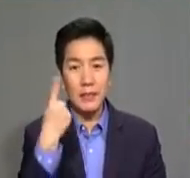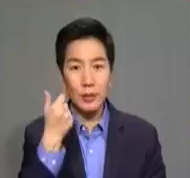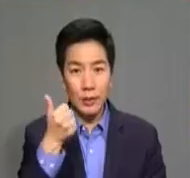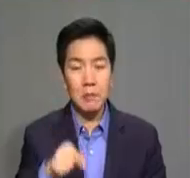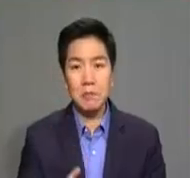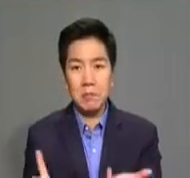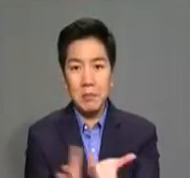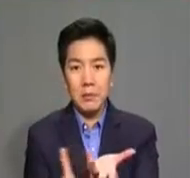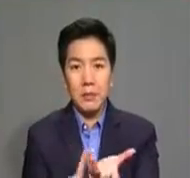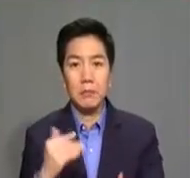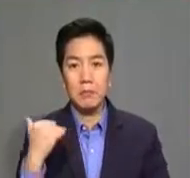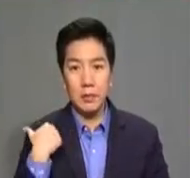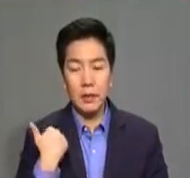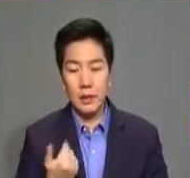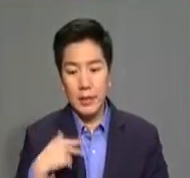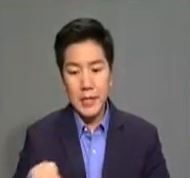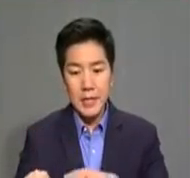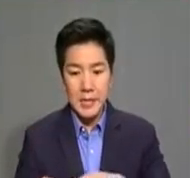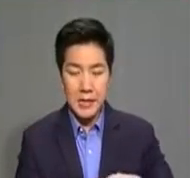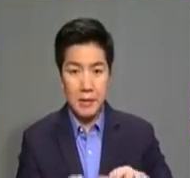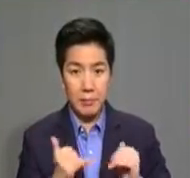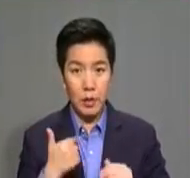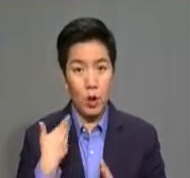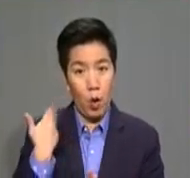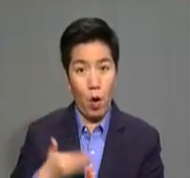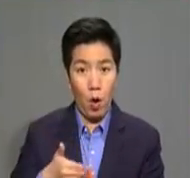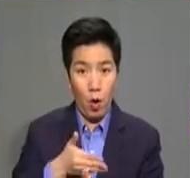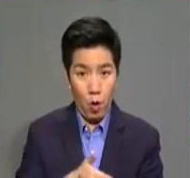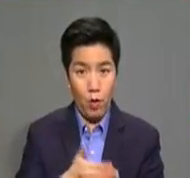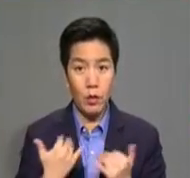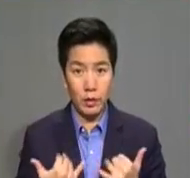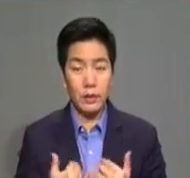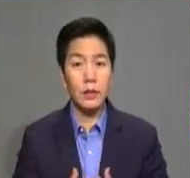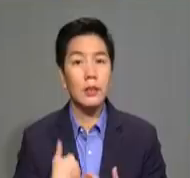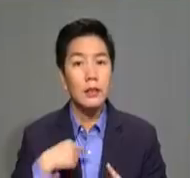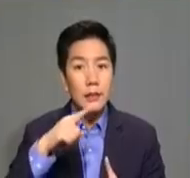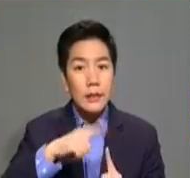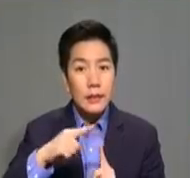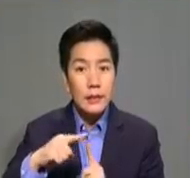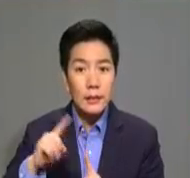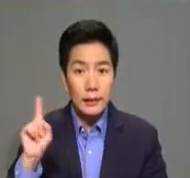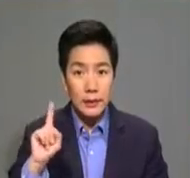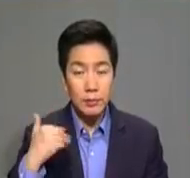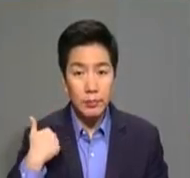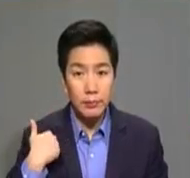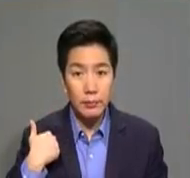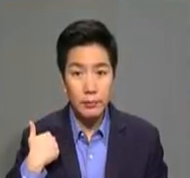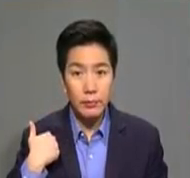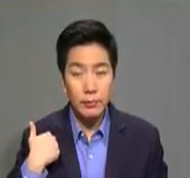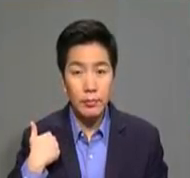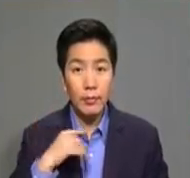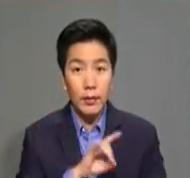สิทธิภาพนะเนี่ยครับเขาก็มีการเตรียมการล่วงหน้าก่อนหน้านี้นะครับแล้วมีที่ไหนอีกฮะคุณรัชนีครับ